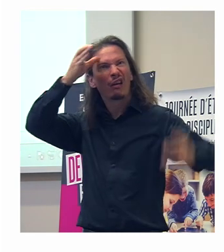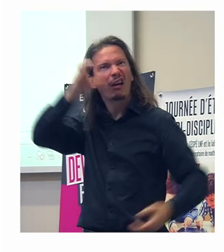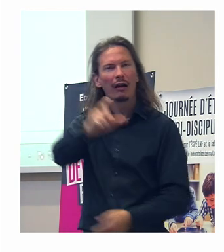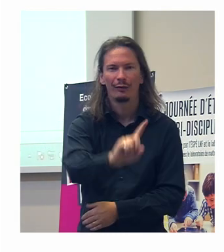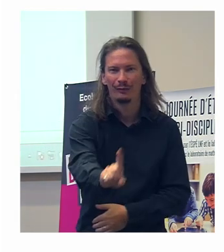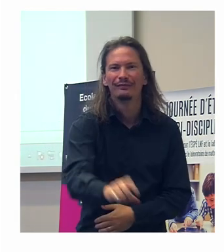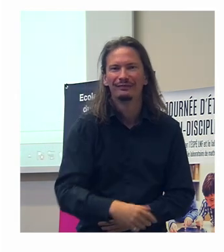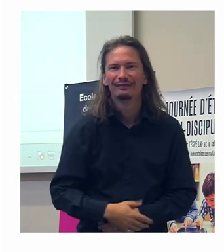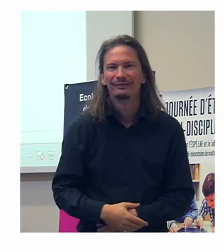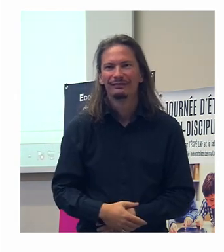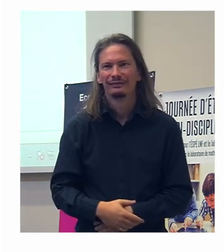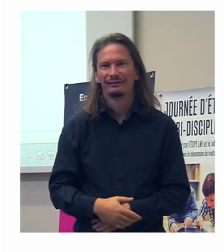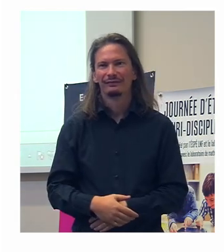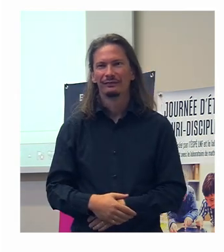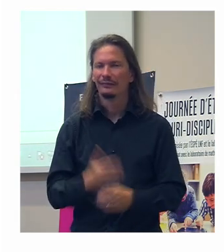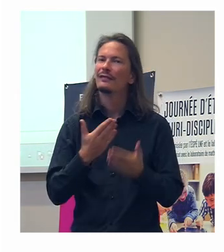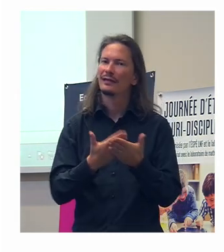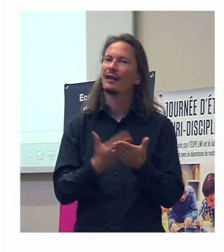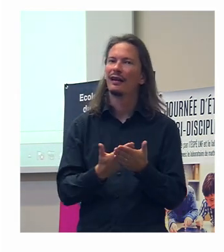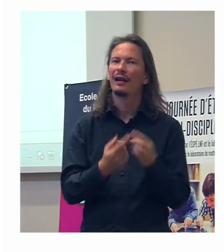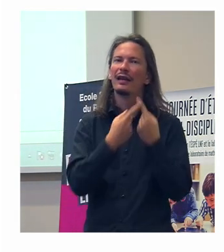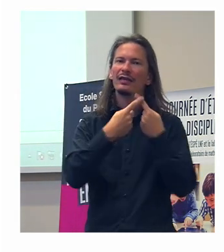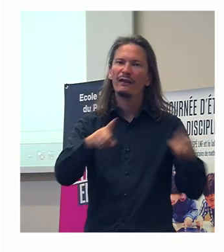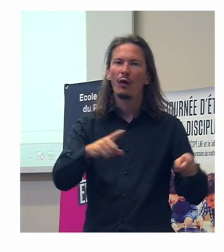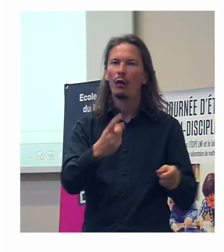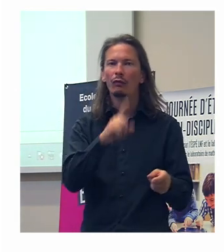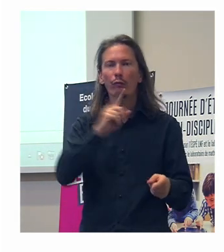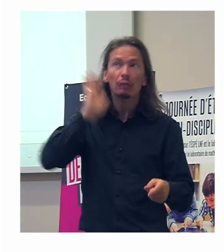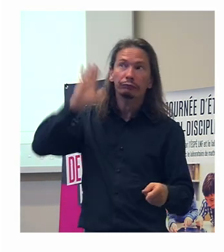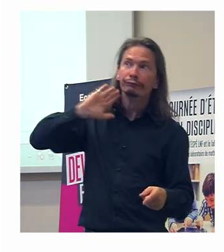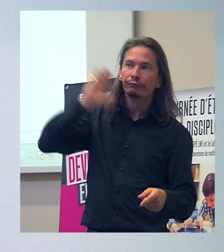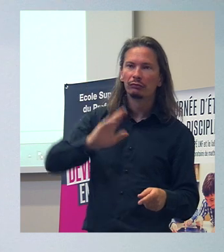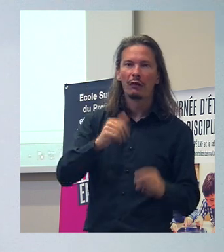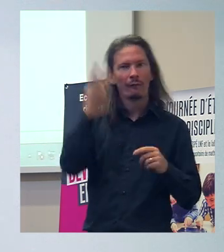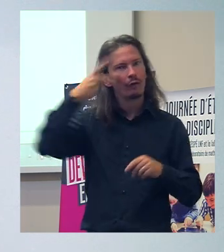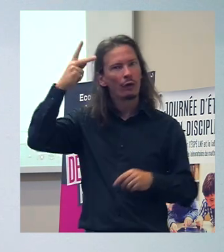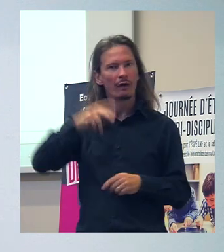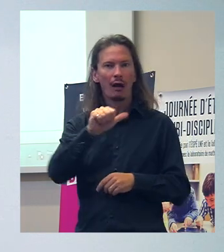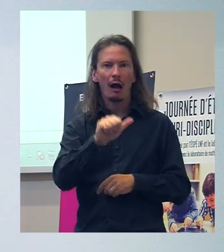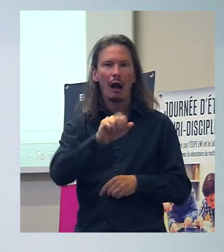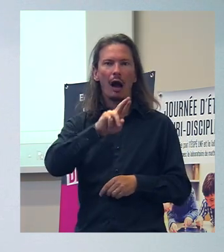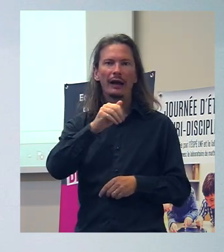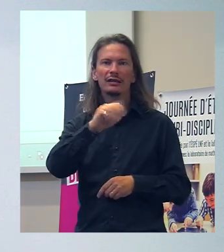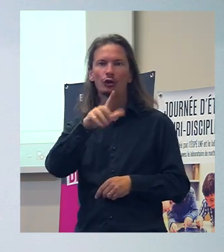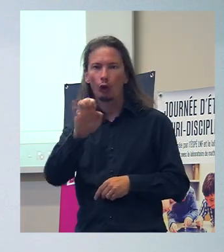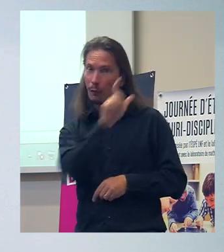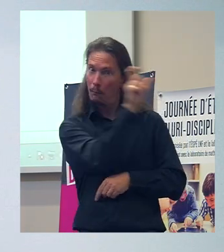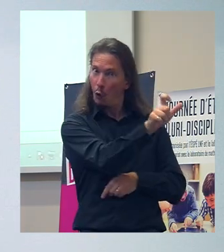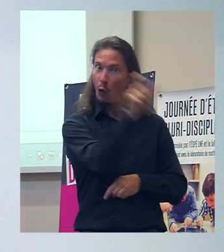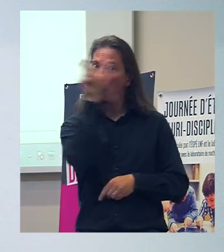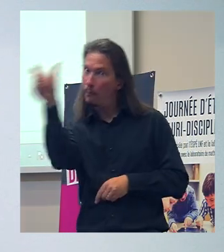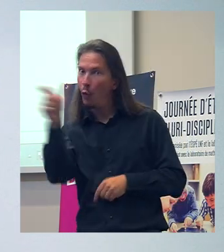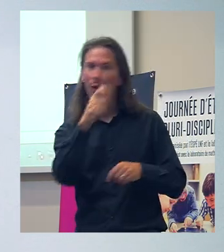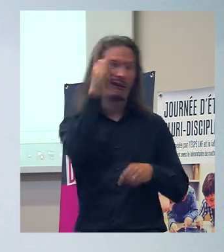théorique. Donc c'est une distinction qu'on fait depuis Aristote, c'est la différence entre épistémé et